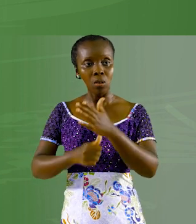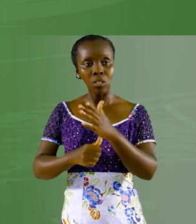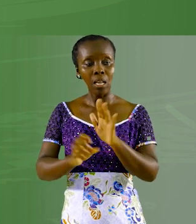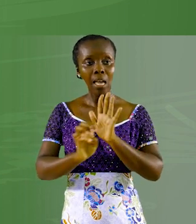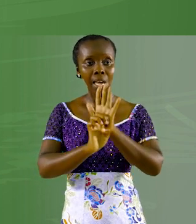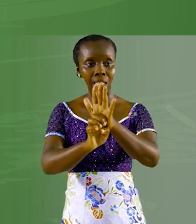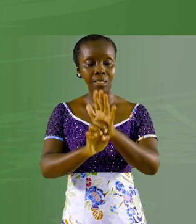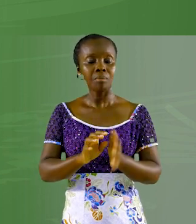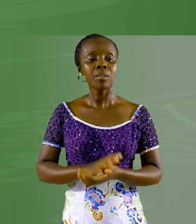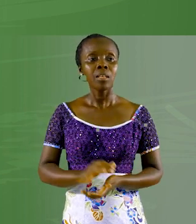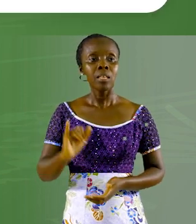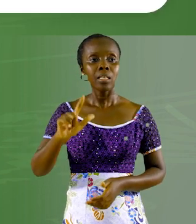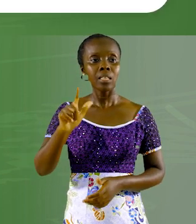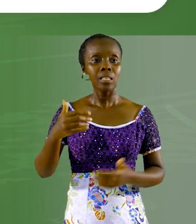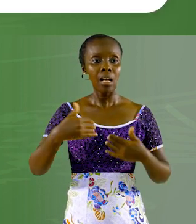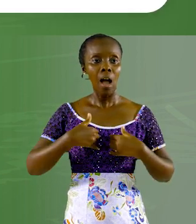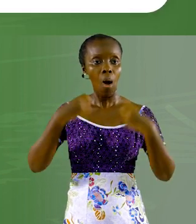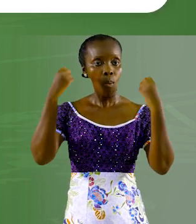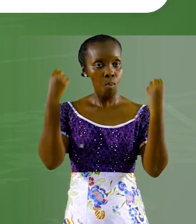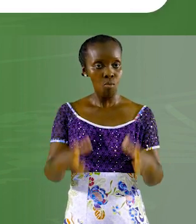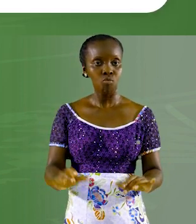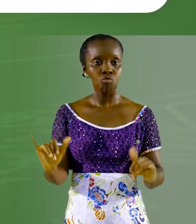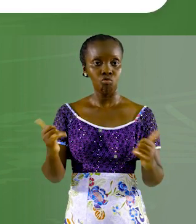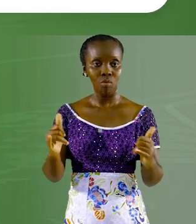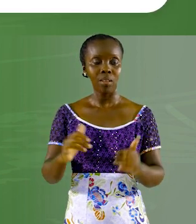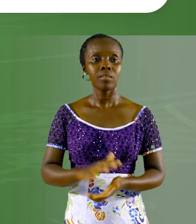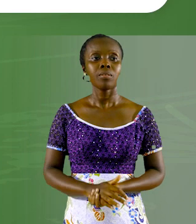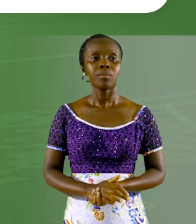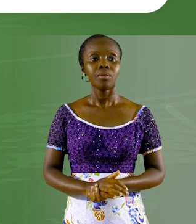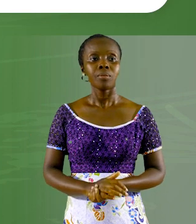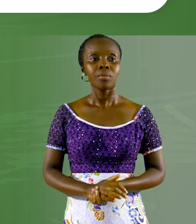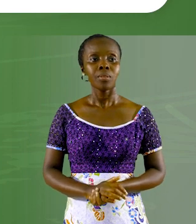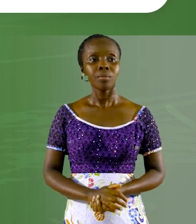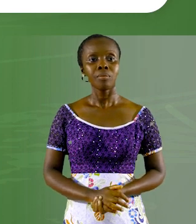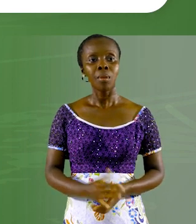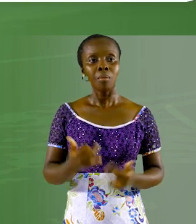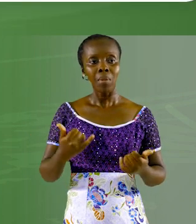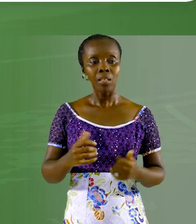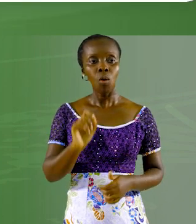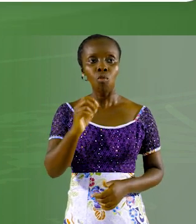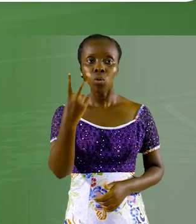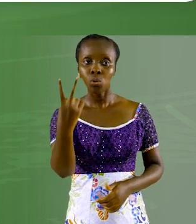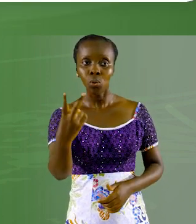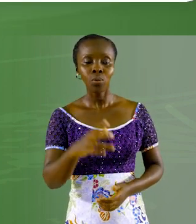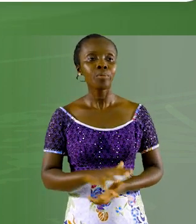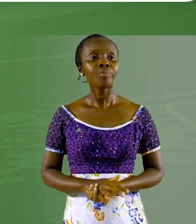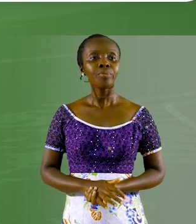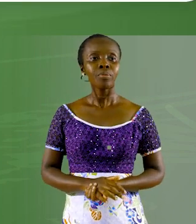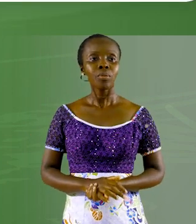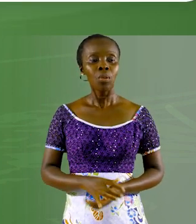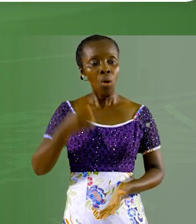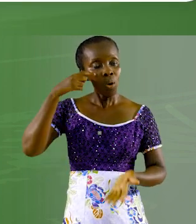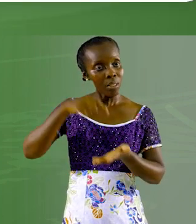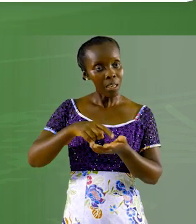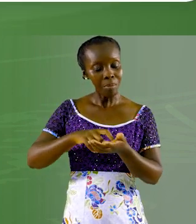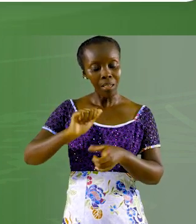l'exemple de « il a beaucoup joué ». En petit 2, nous avons remarqué que l'adverbe